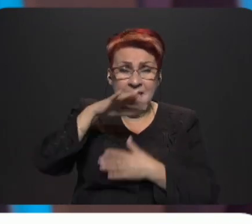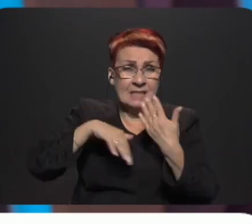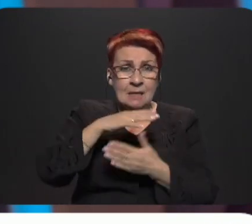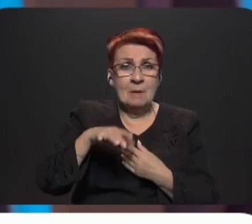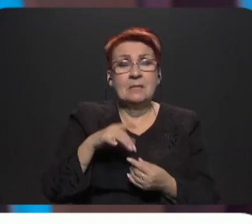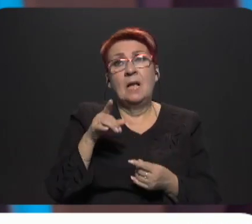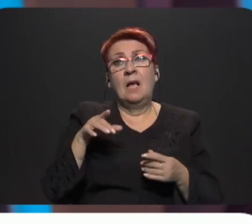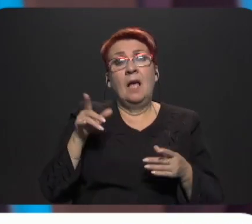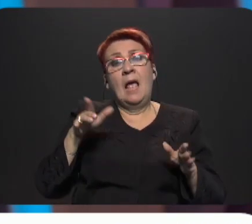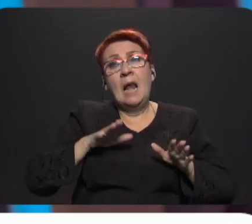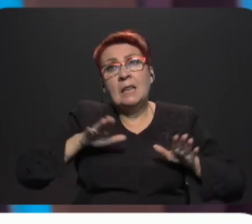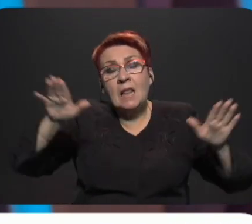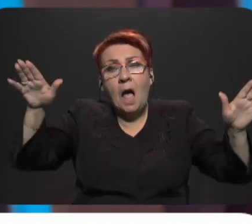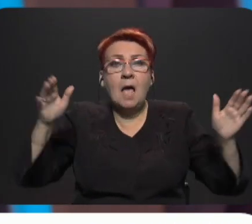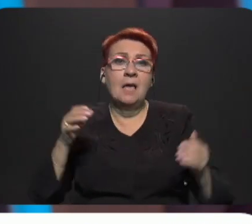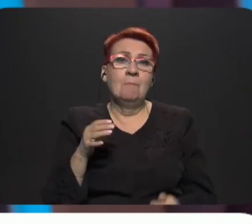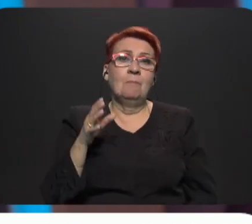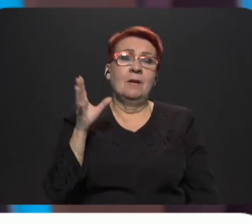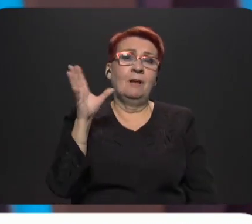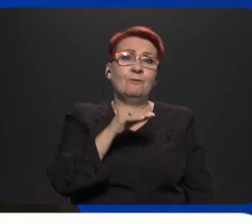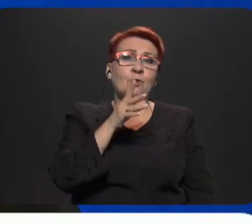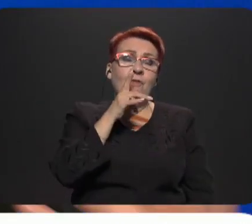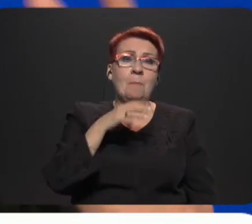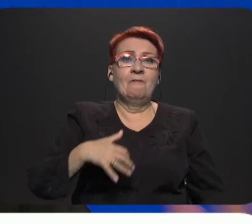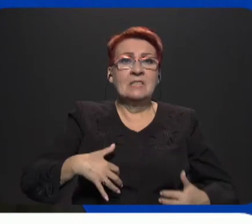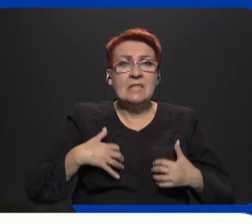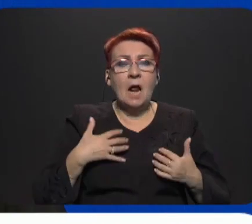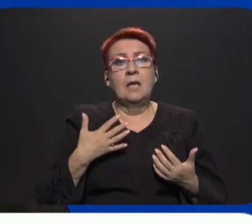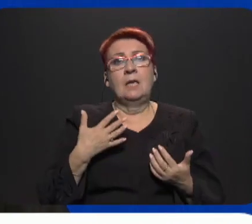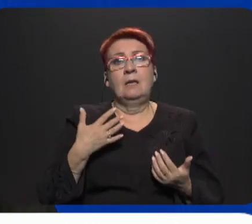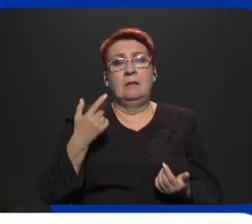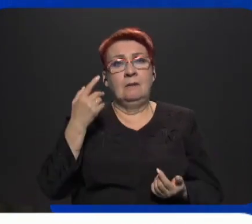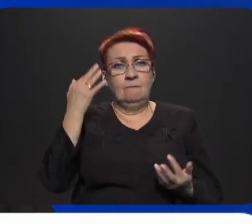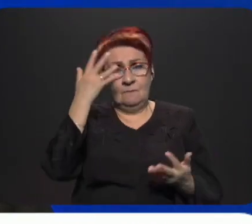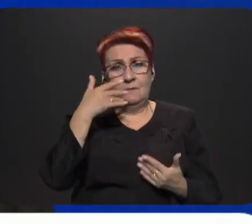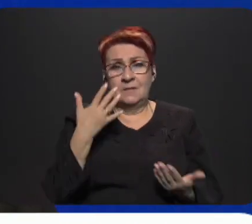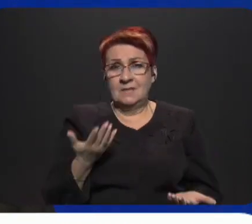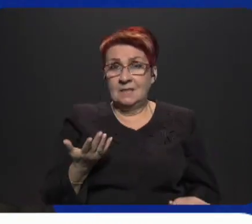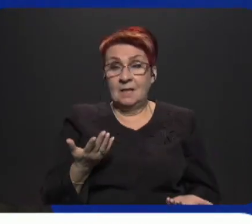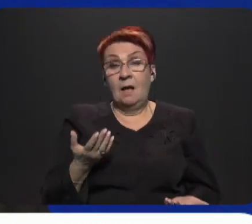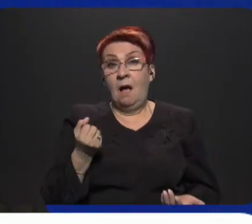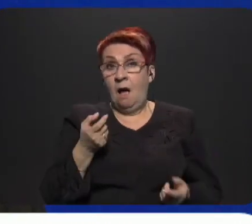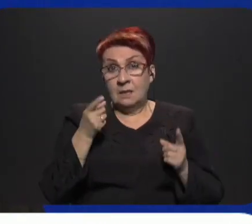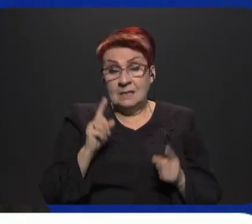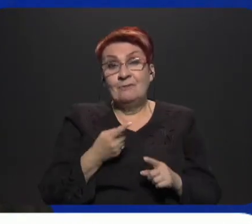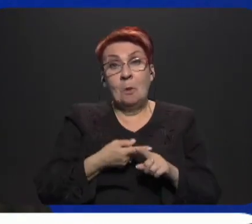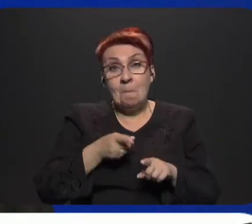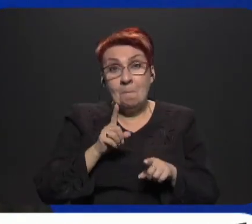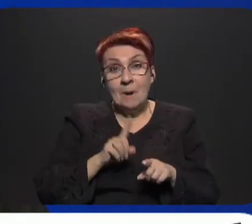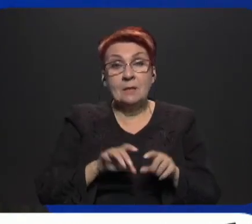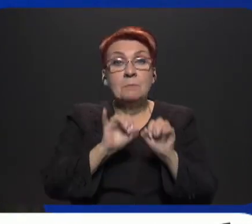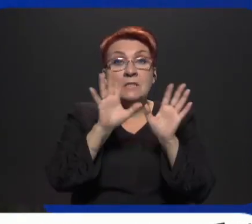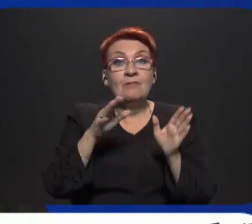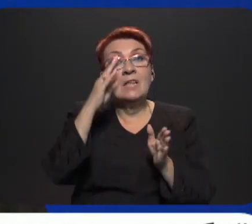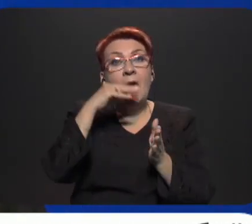и летаем, и что только не делаем, и вообще все время в страхе, в суете и тому подобное. Действительно, поэтому